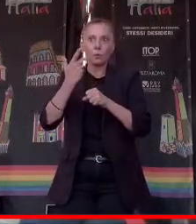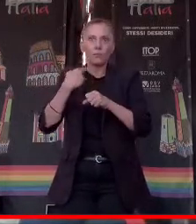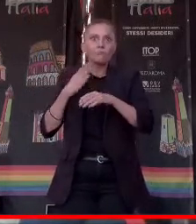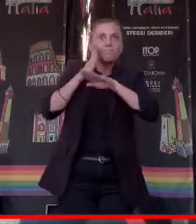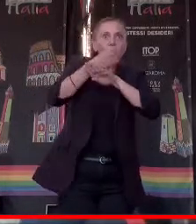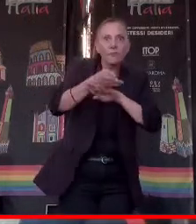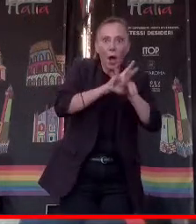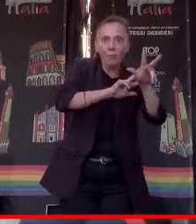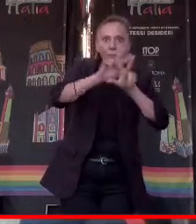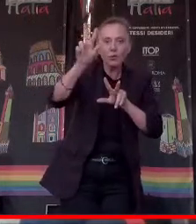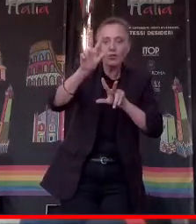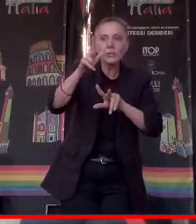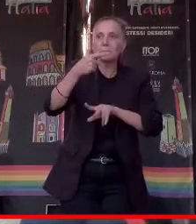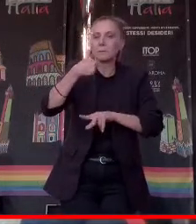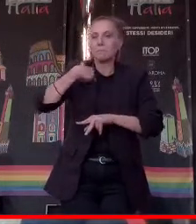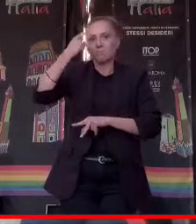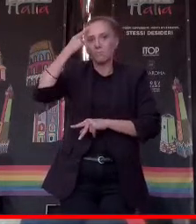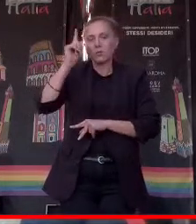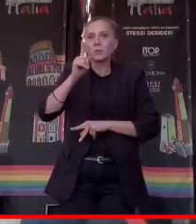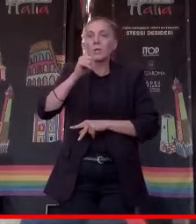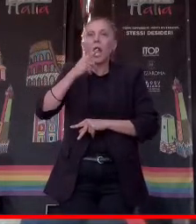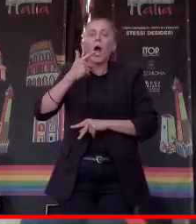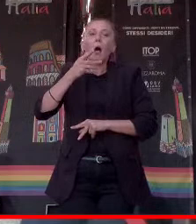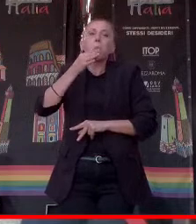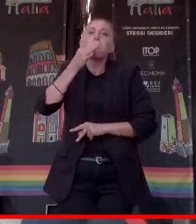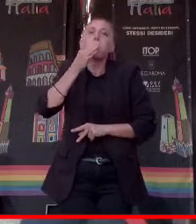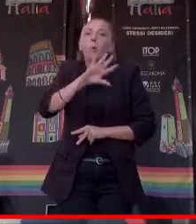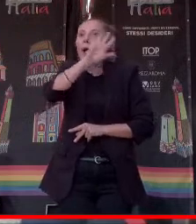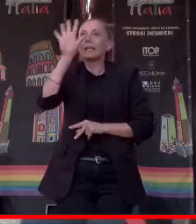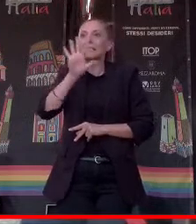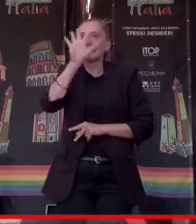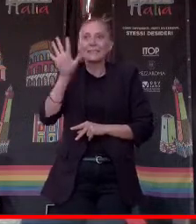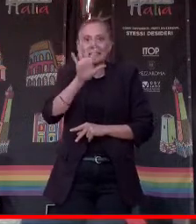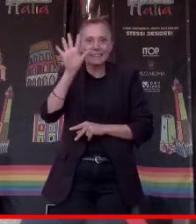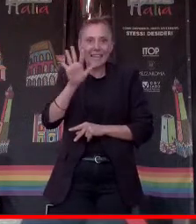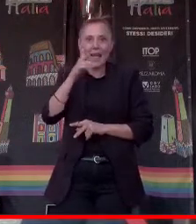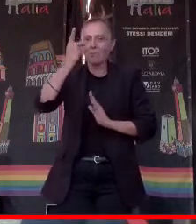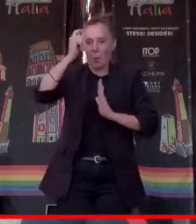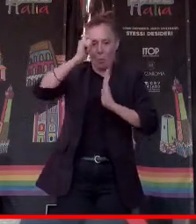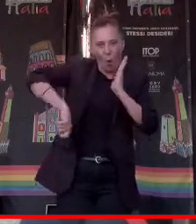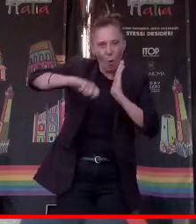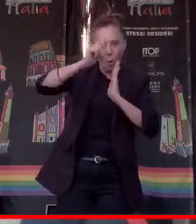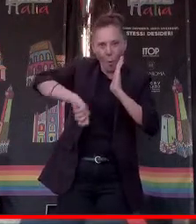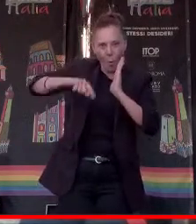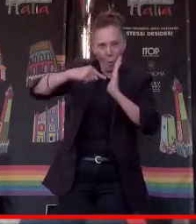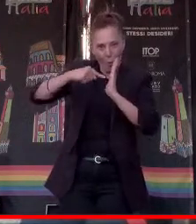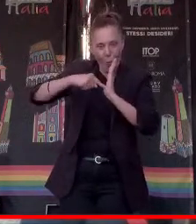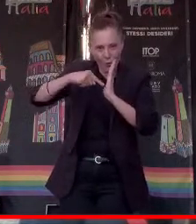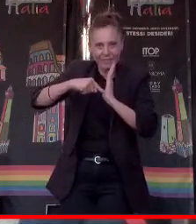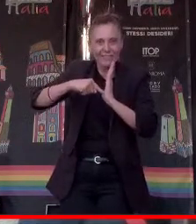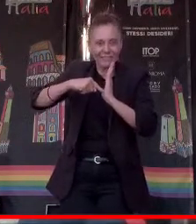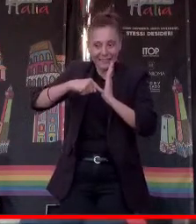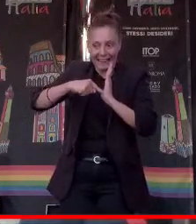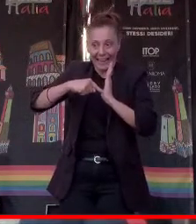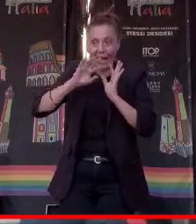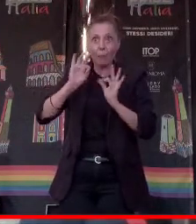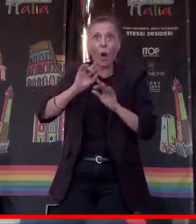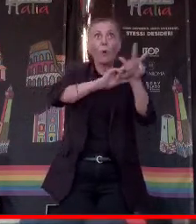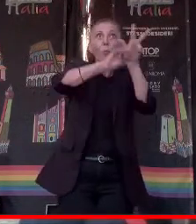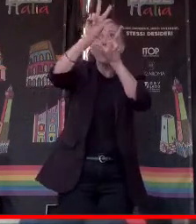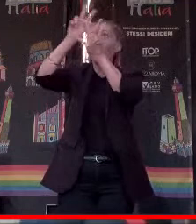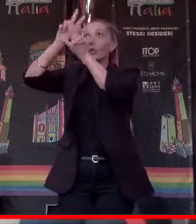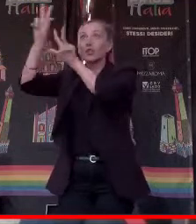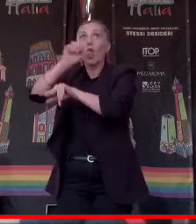non destinare la metà, il 50% degli introiti derivati dalle multe che vengono fatte nei territori di ogni